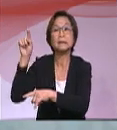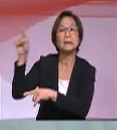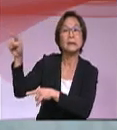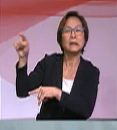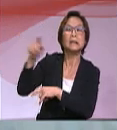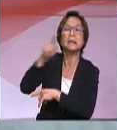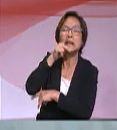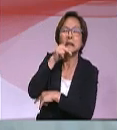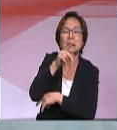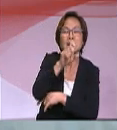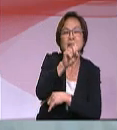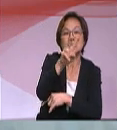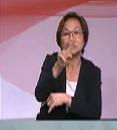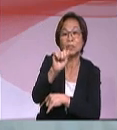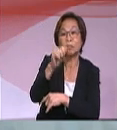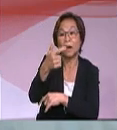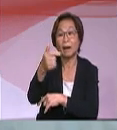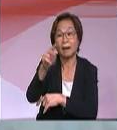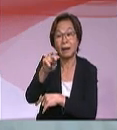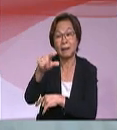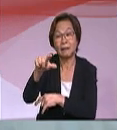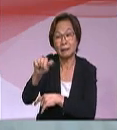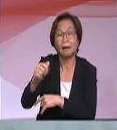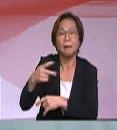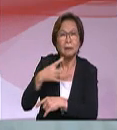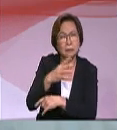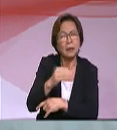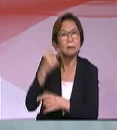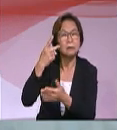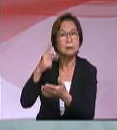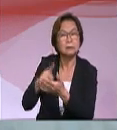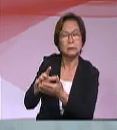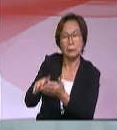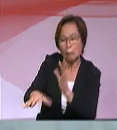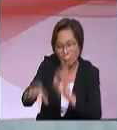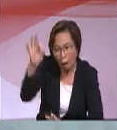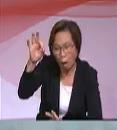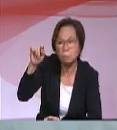iaitu kluster Sivaganga. Kita juga kesan di